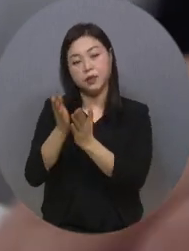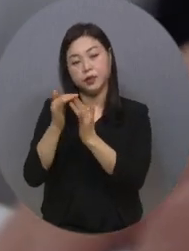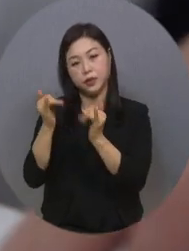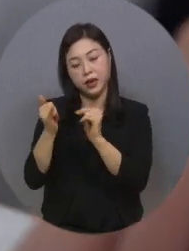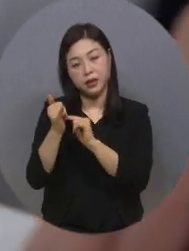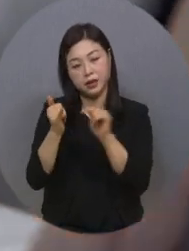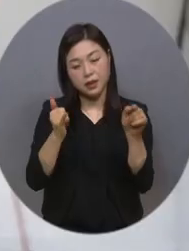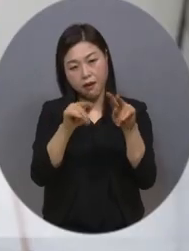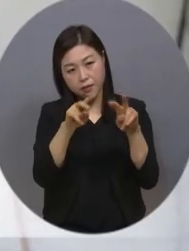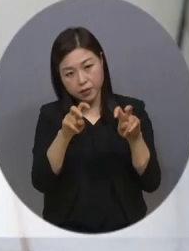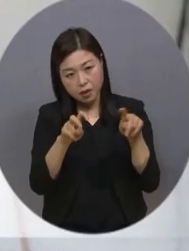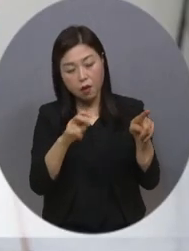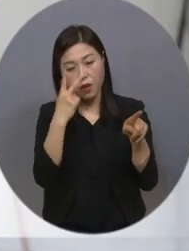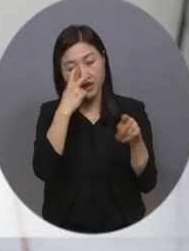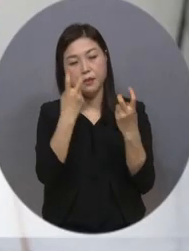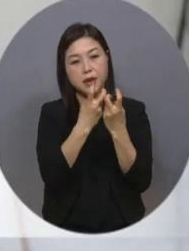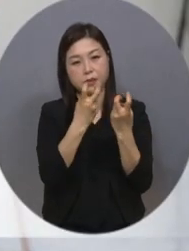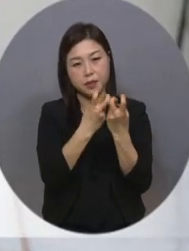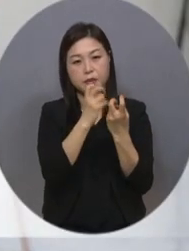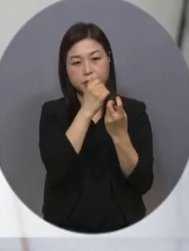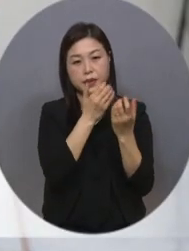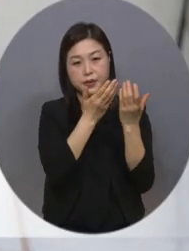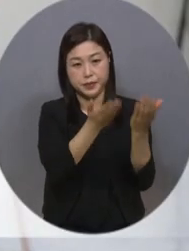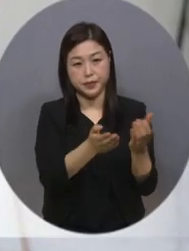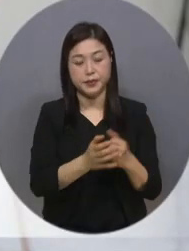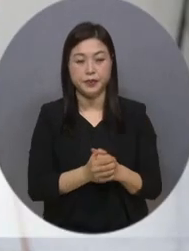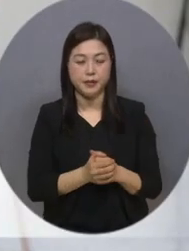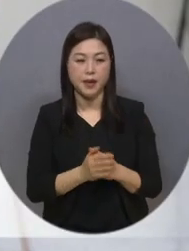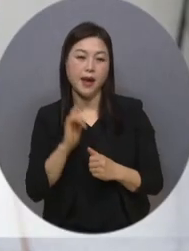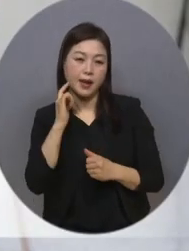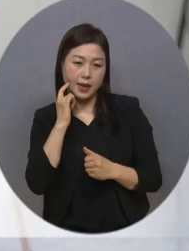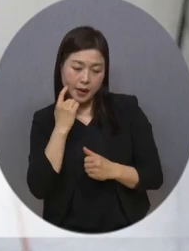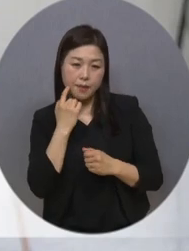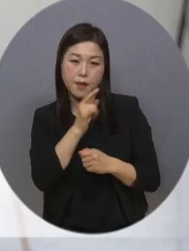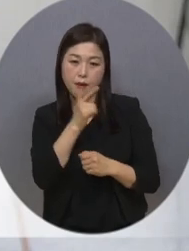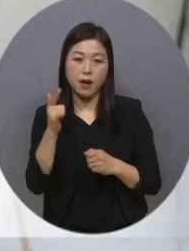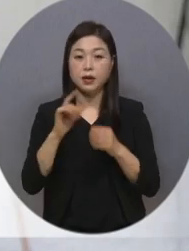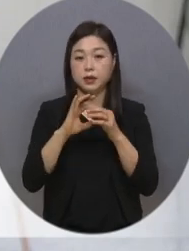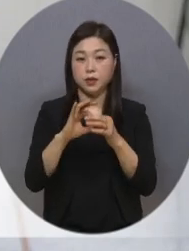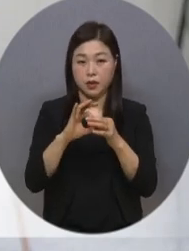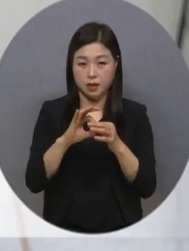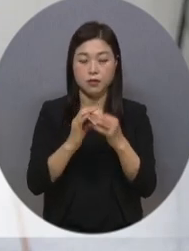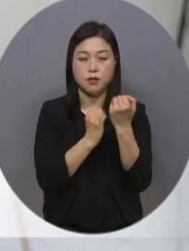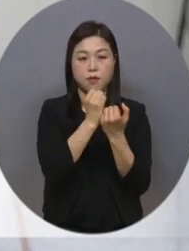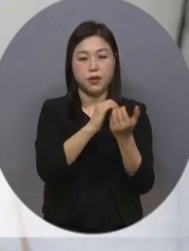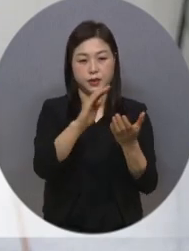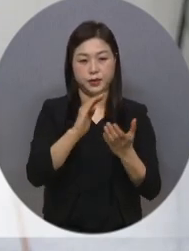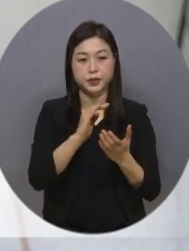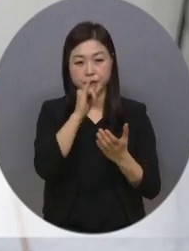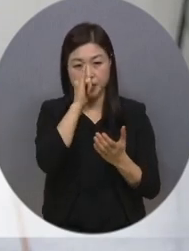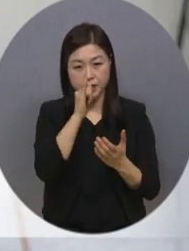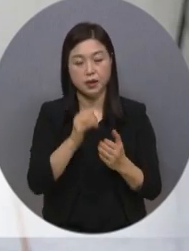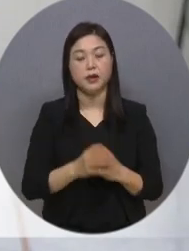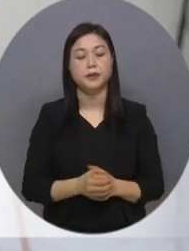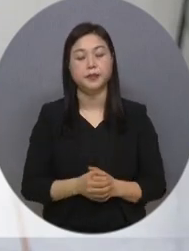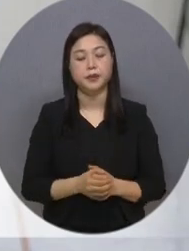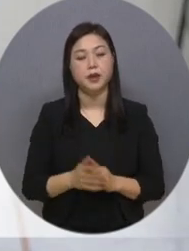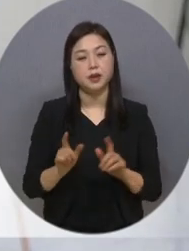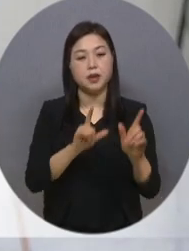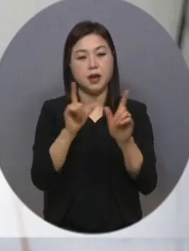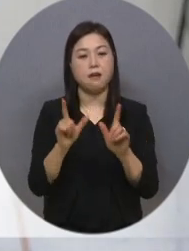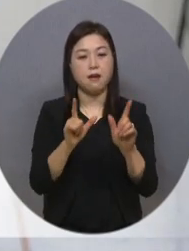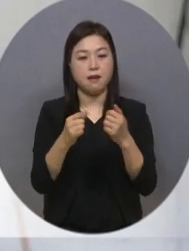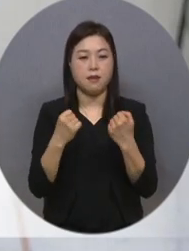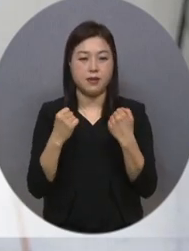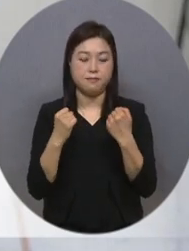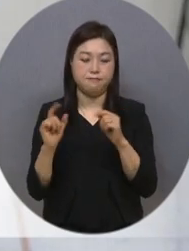방법 안내입니다. 또 미용에 대한 것도 이렇게 설명을 해주시고 하니까 더없이 이 생활의